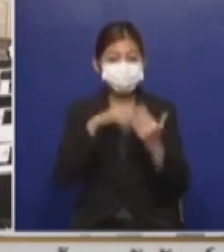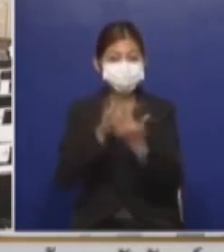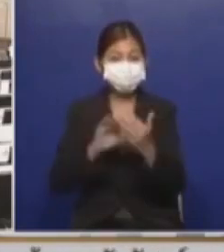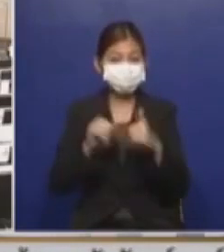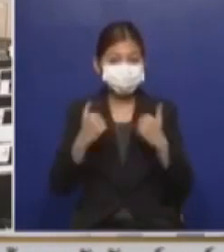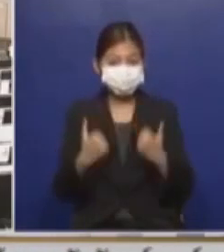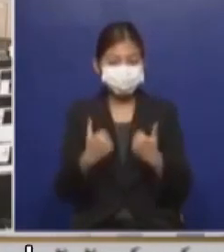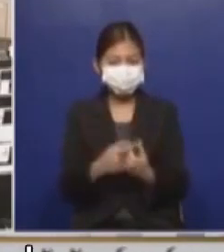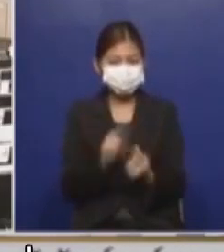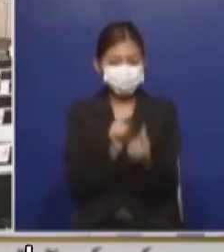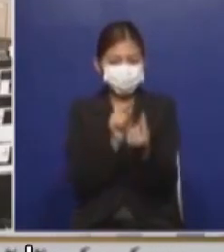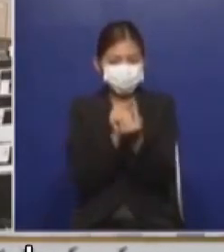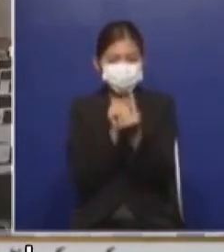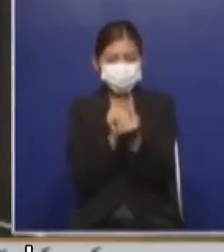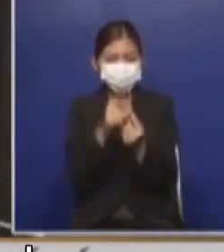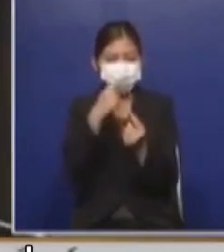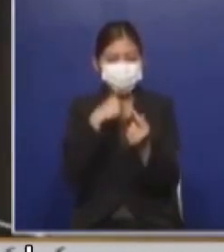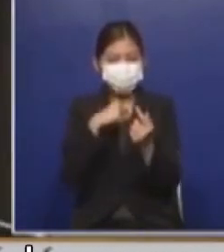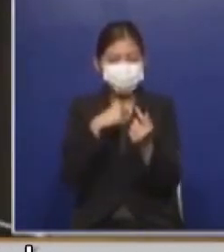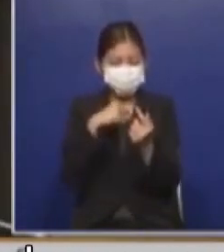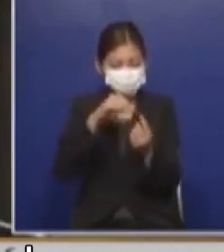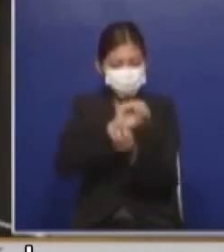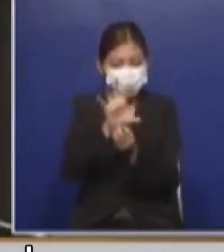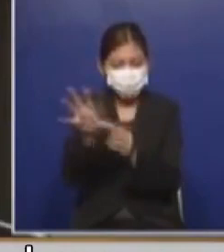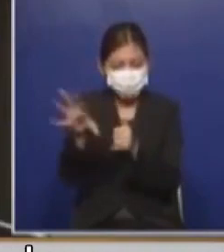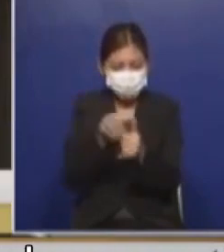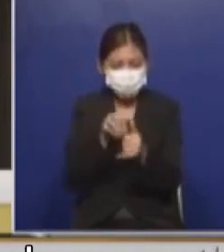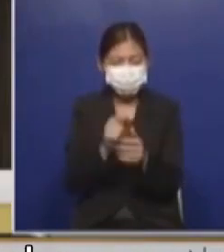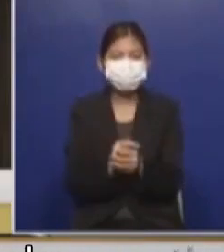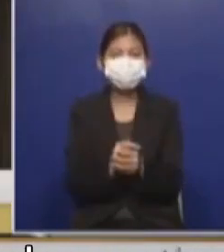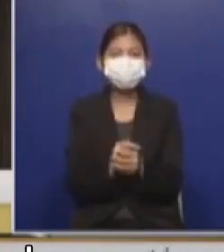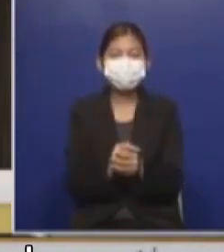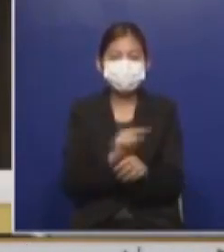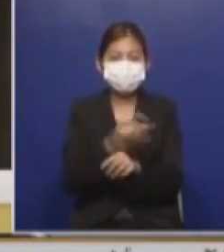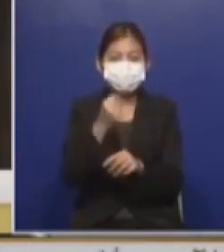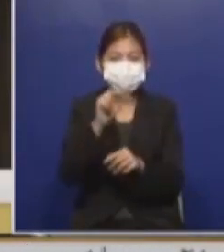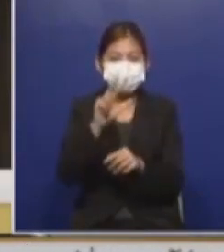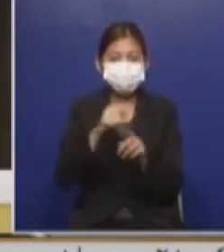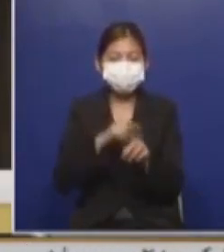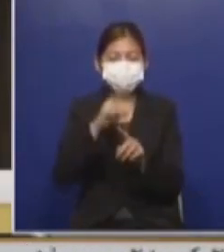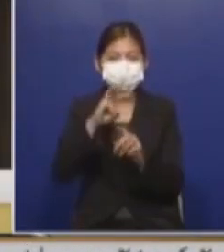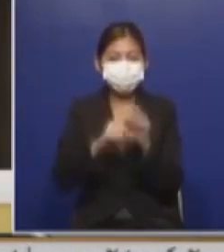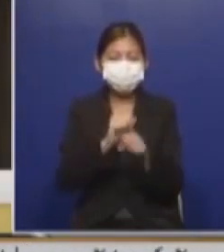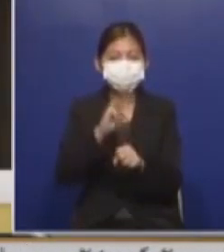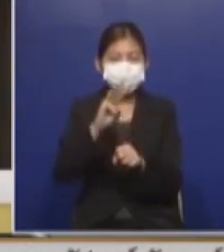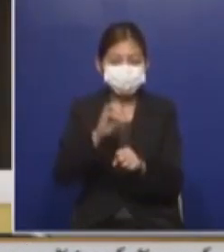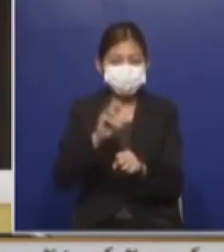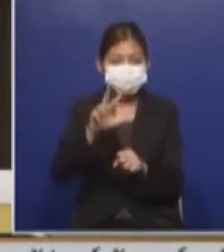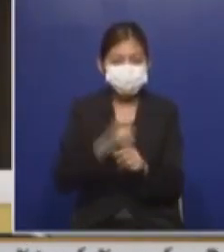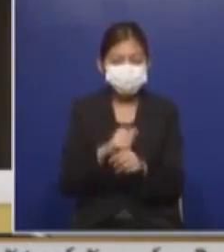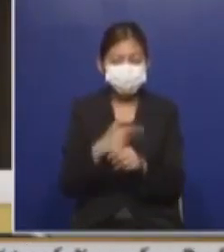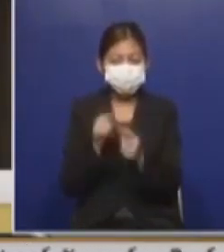ผู้ติดเชื้อโควิดรายแรกเมื่อวันที่13มกราคม2563และเป็นรายแรกที่พบนอกประเท